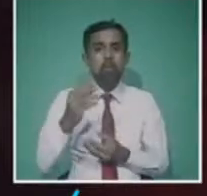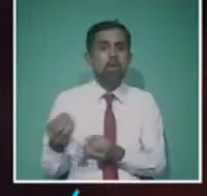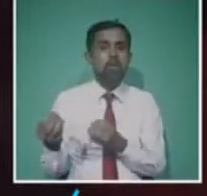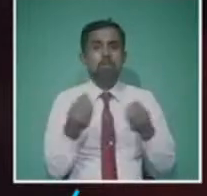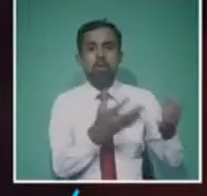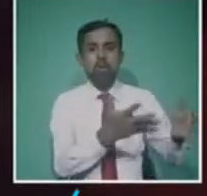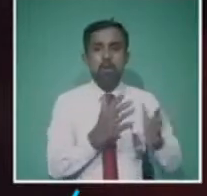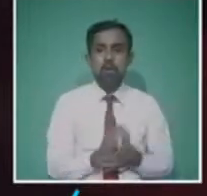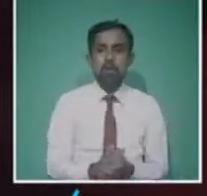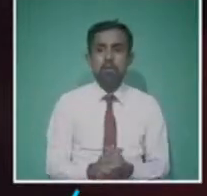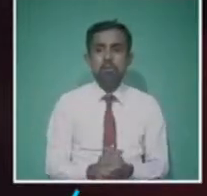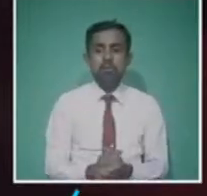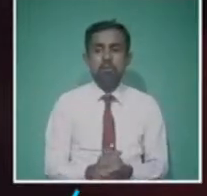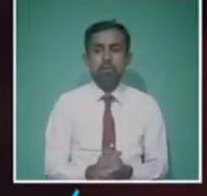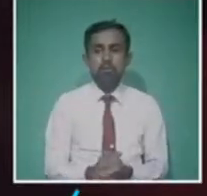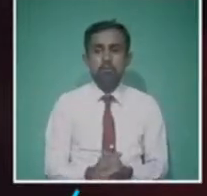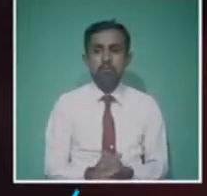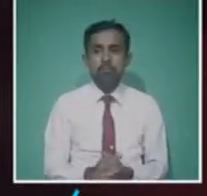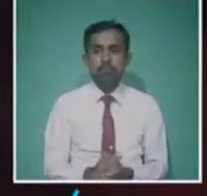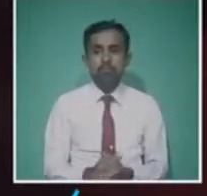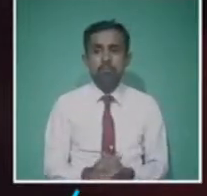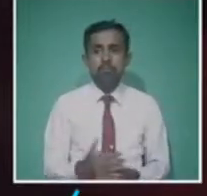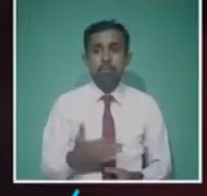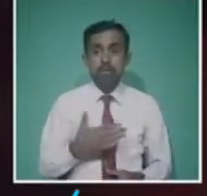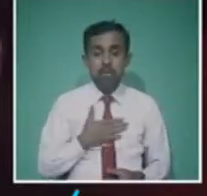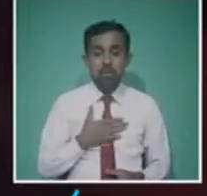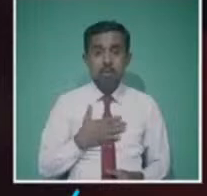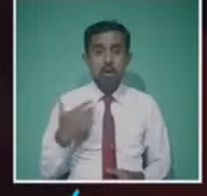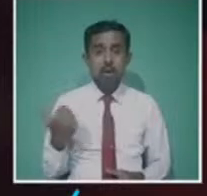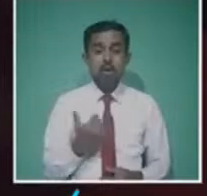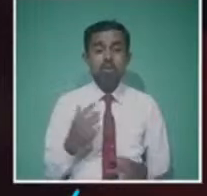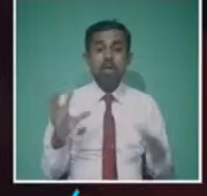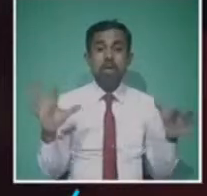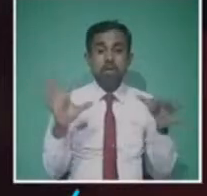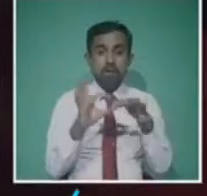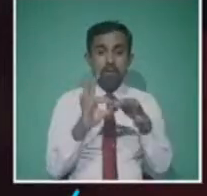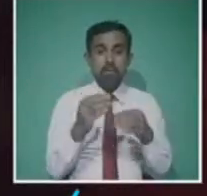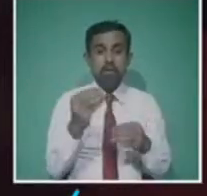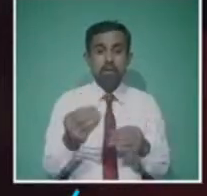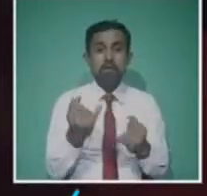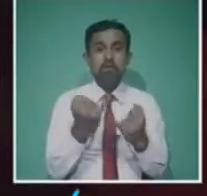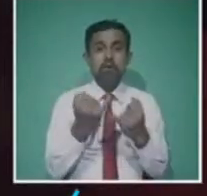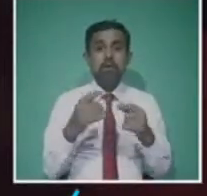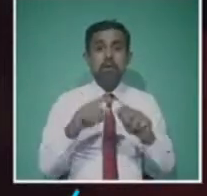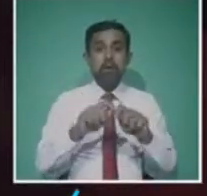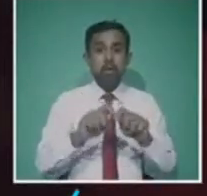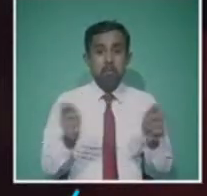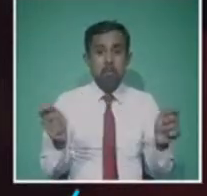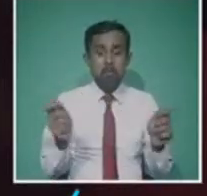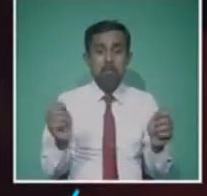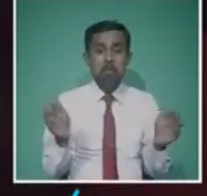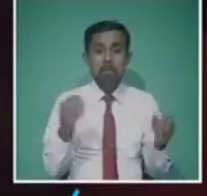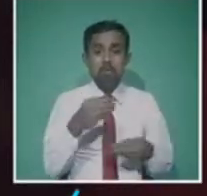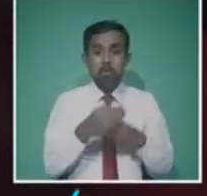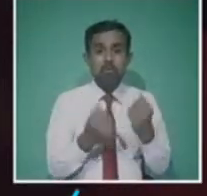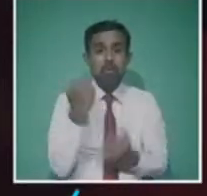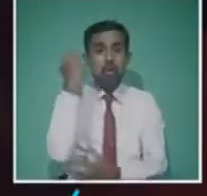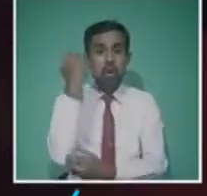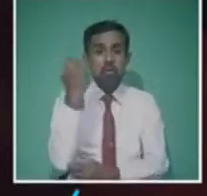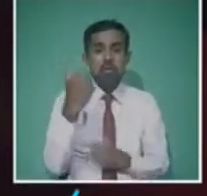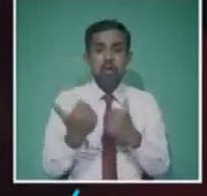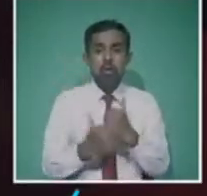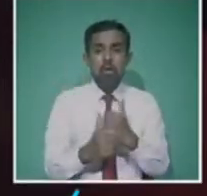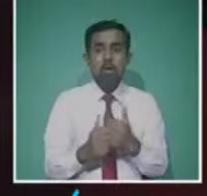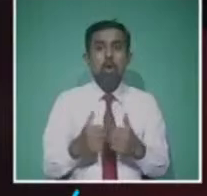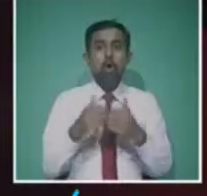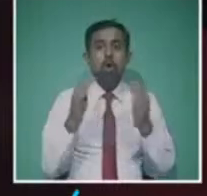දීලා තියෙනවා. විශේෂයෙන්ම අපේ අලුතෙන් සම්බන්ධතා ලබා දීම විසන්ධි කිරීම බණ්ඩල් කිරීම කණු සිට බීම මේ